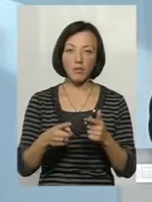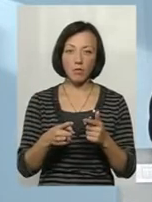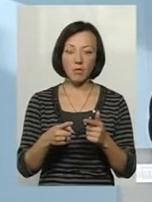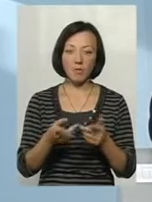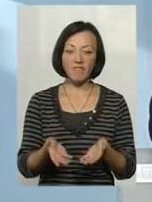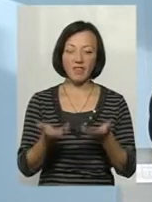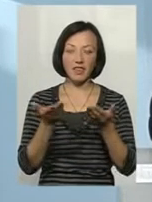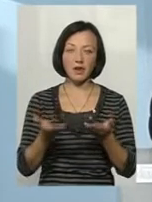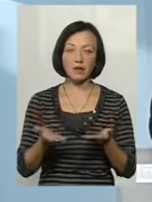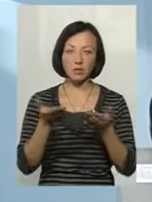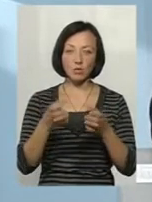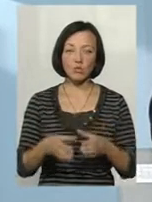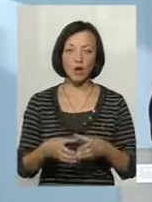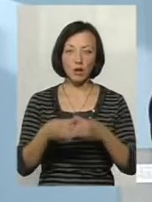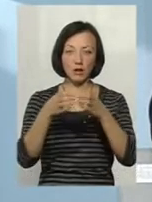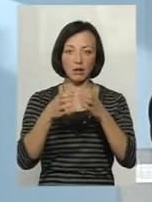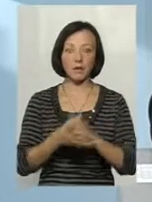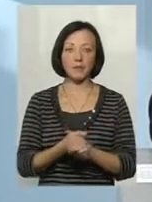каналі.